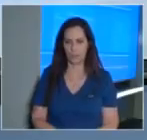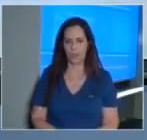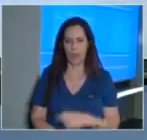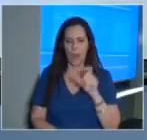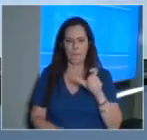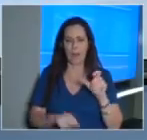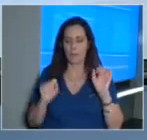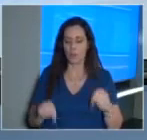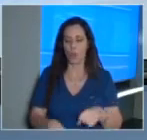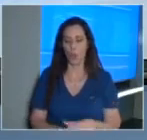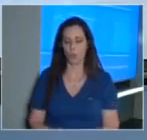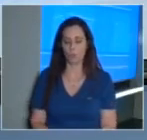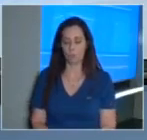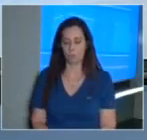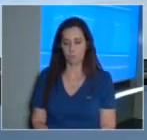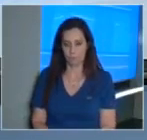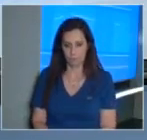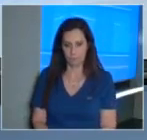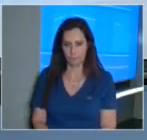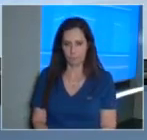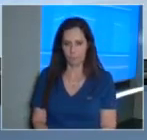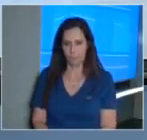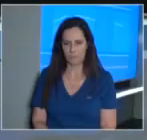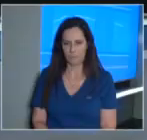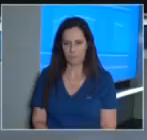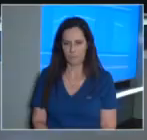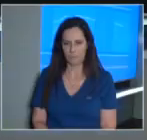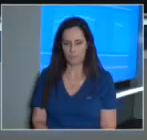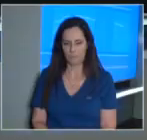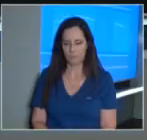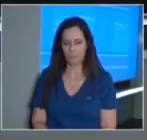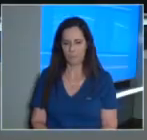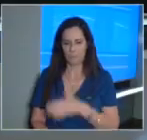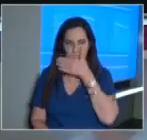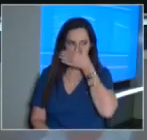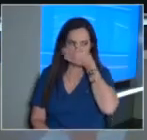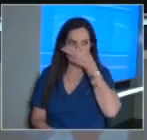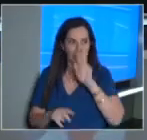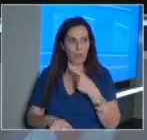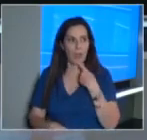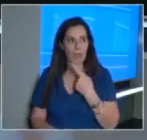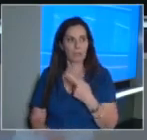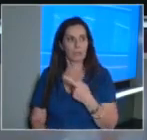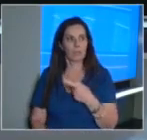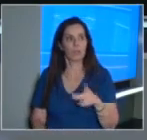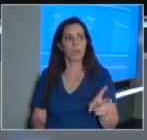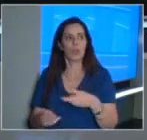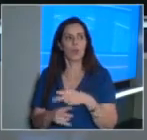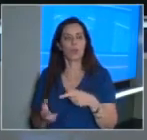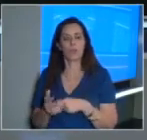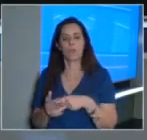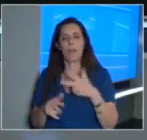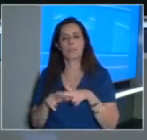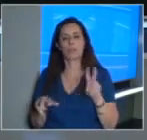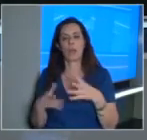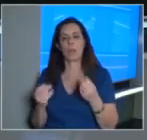לכאן. אני מאוד בעד המשילות. הוא עושה לו פרסומת. בכוונה אמרתי, אבל אני אומר, יכולים באמת לומר את זה כטענה. כלומר, לא יכול להיות